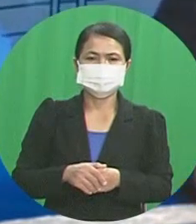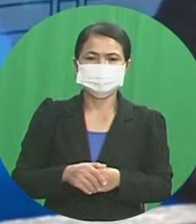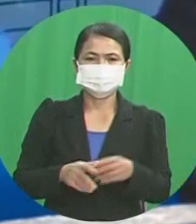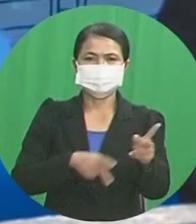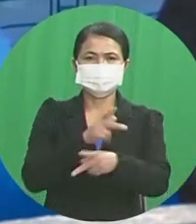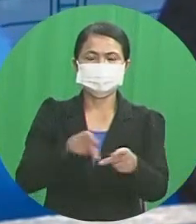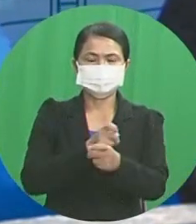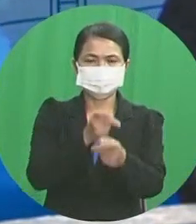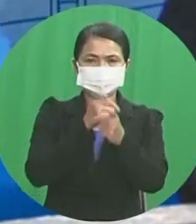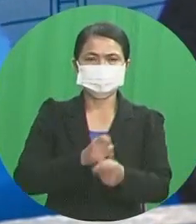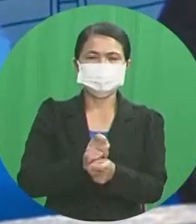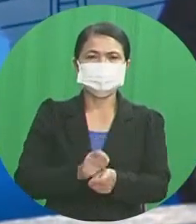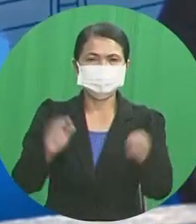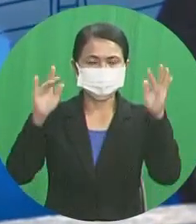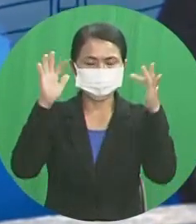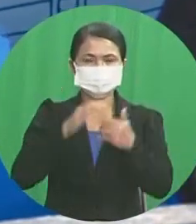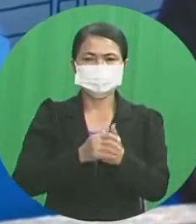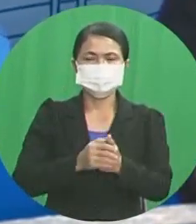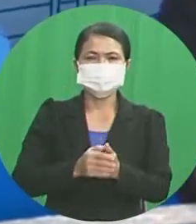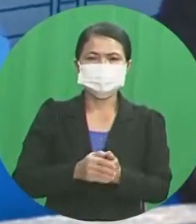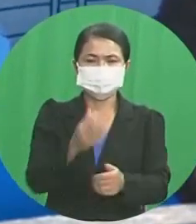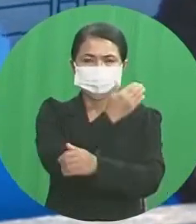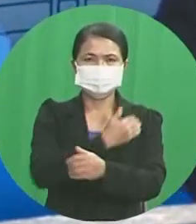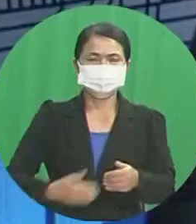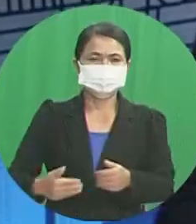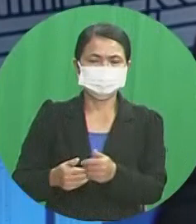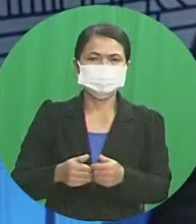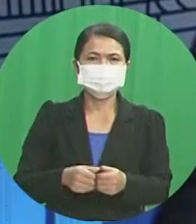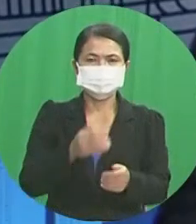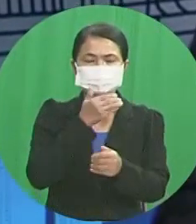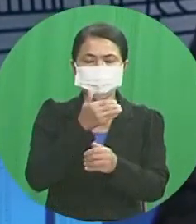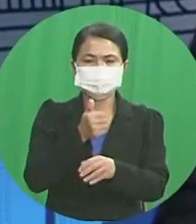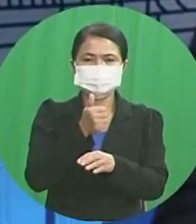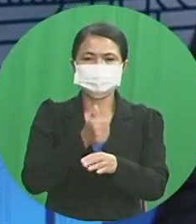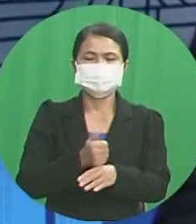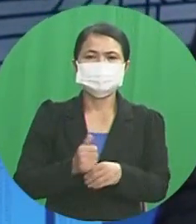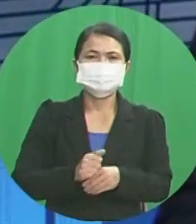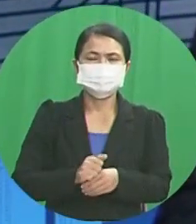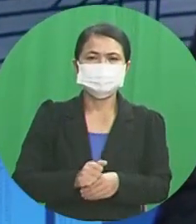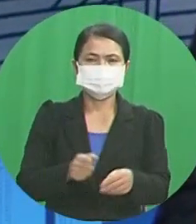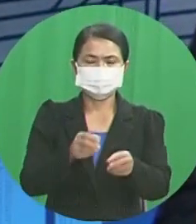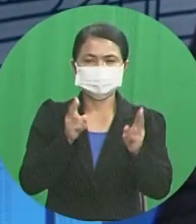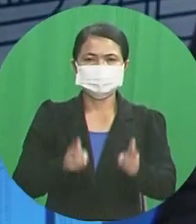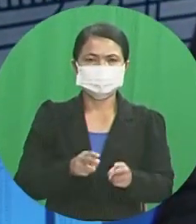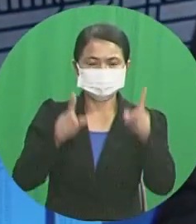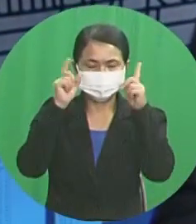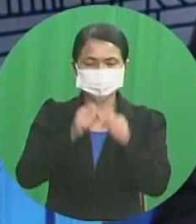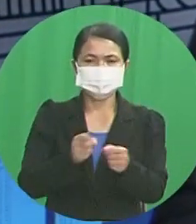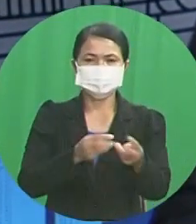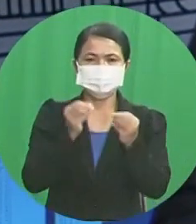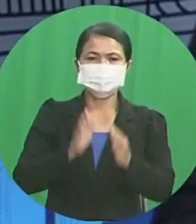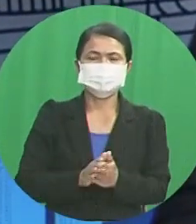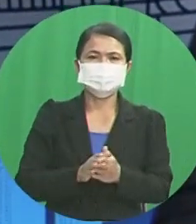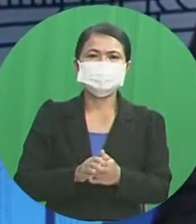ទរទេសនិកជនជាទីគោរពនិងជាទីមេត្រីសម្ដេចអគ្គមហាពញាចក្រីហេងសំរិនអនុញ្ញាតឲ្យឯកឧត្តមនាយករដ្ឋម